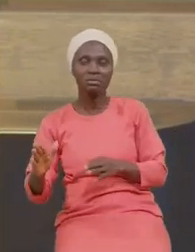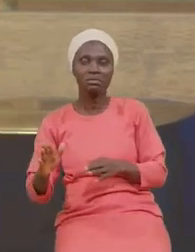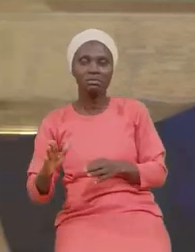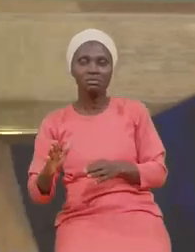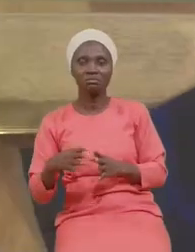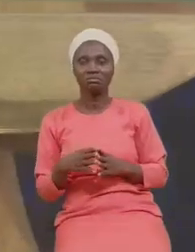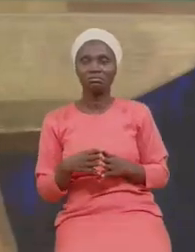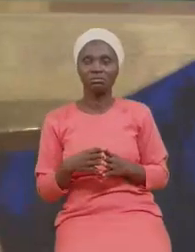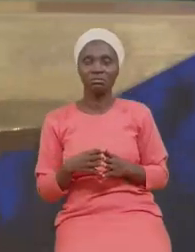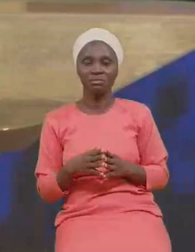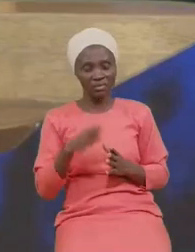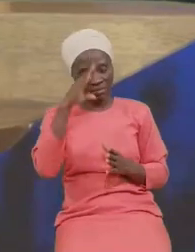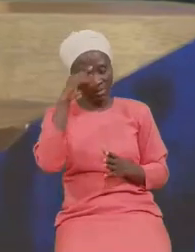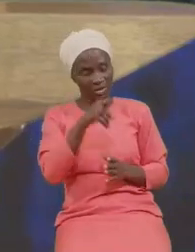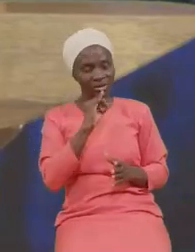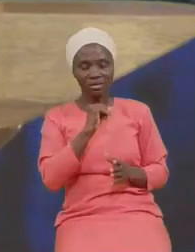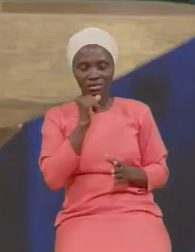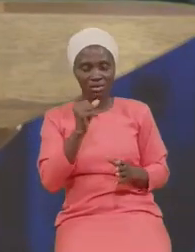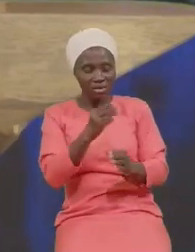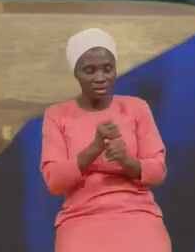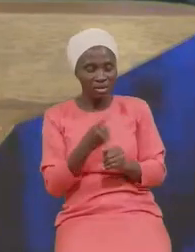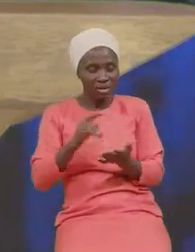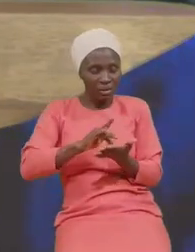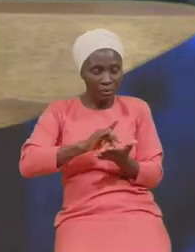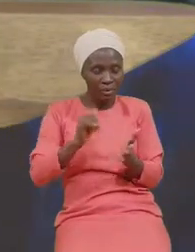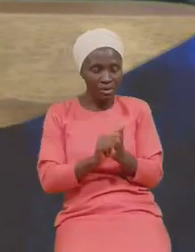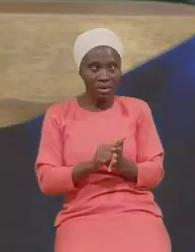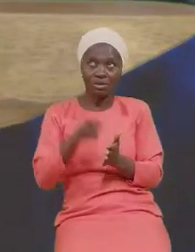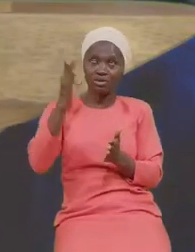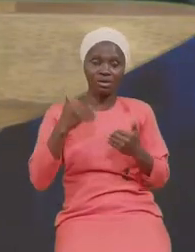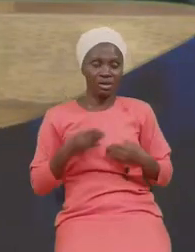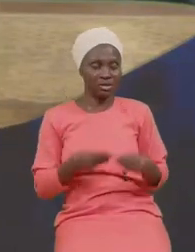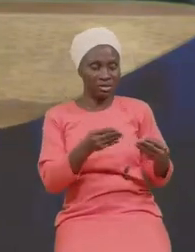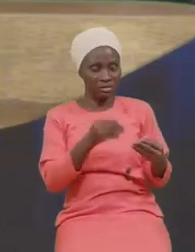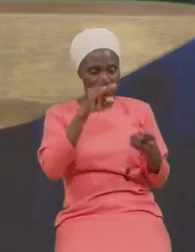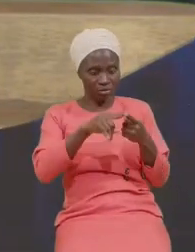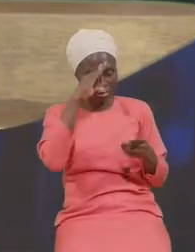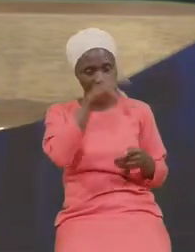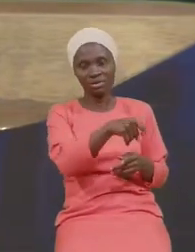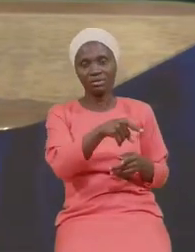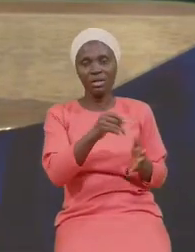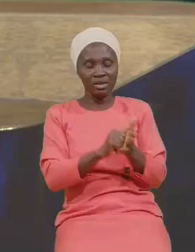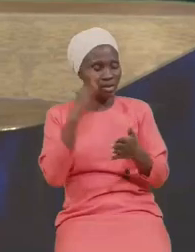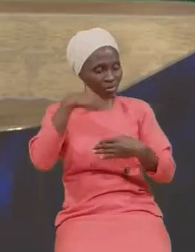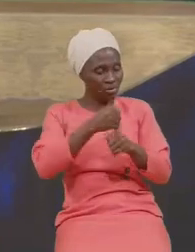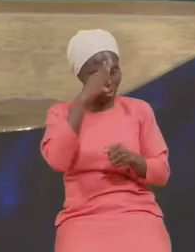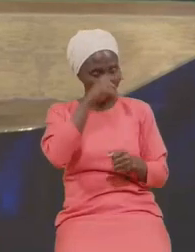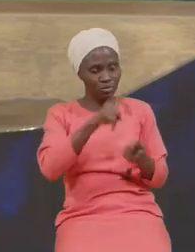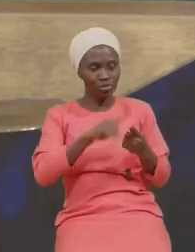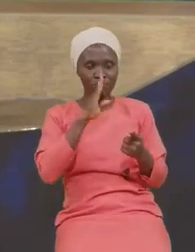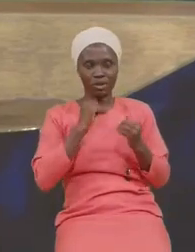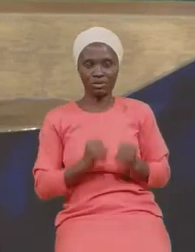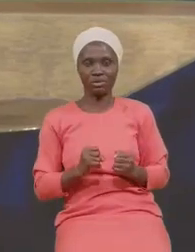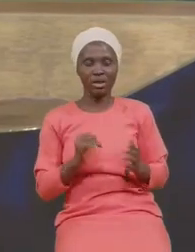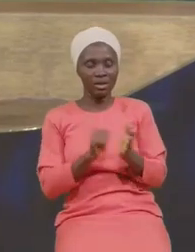il ne prend pas la pilule que Dieu lui a donné pour le fortifier pour